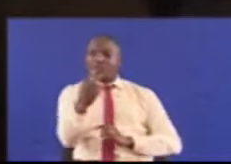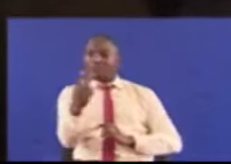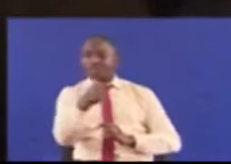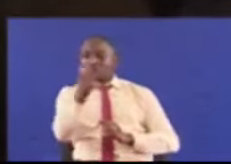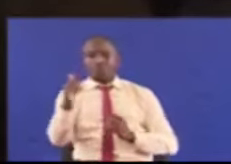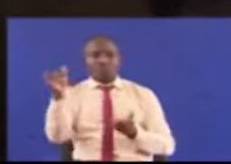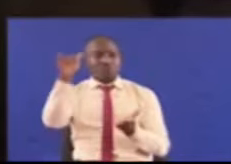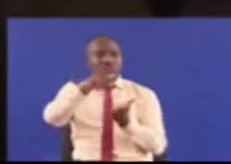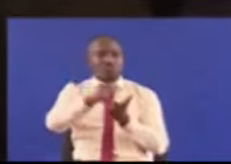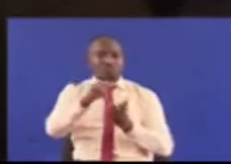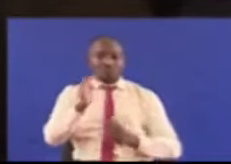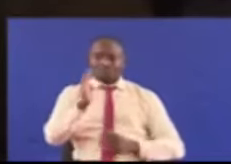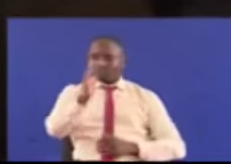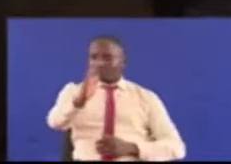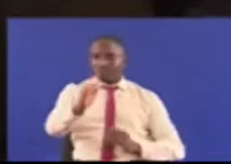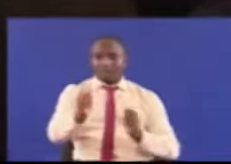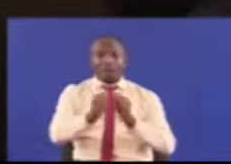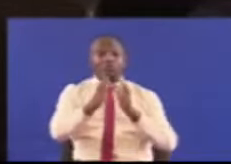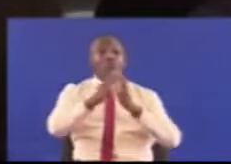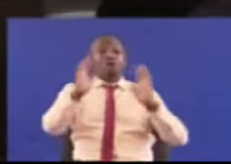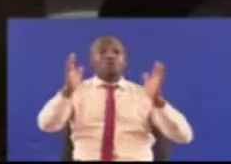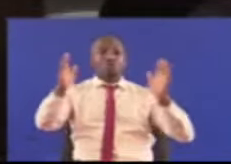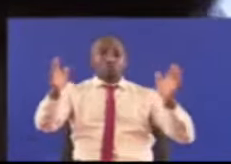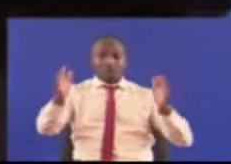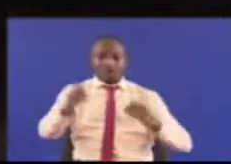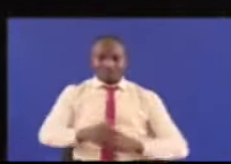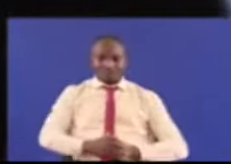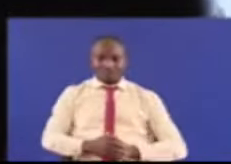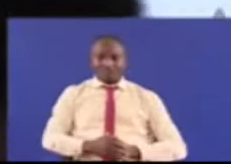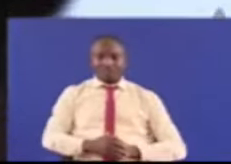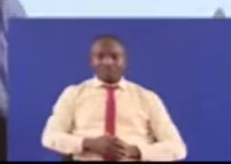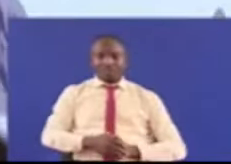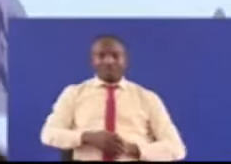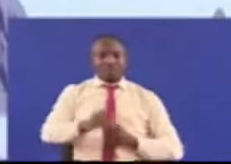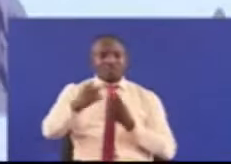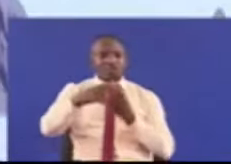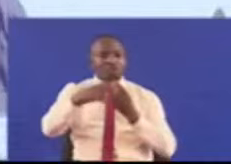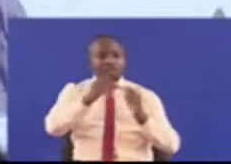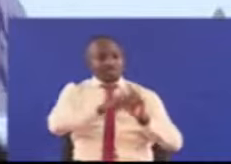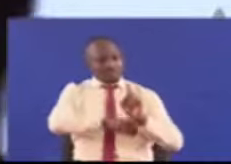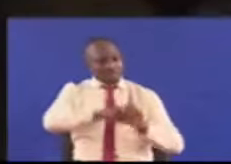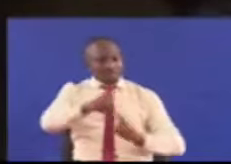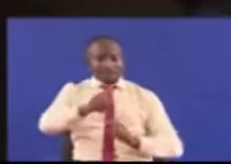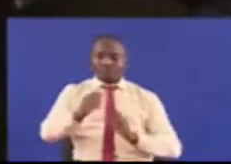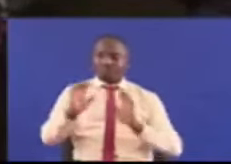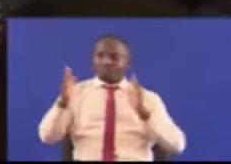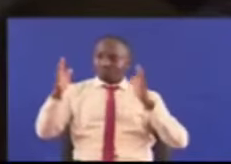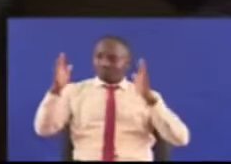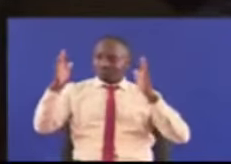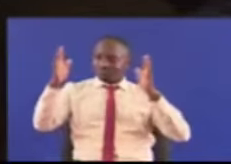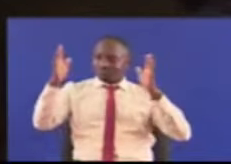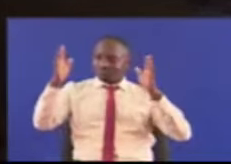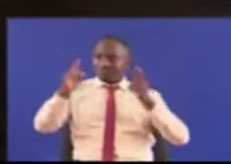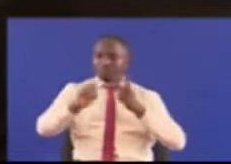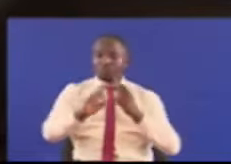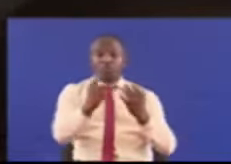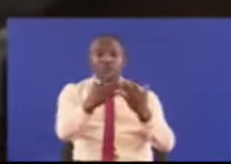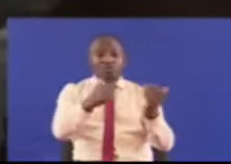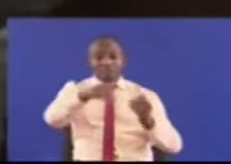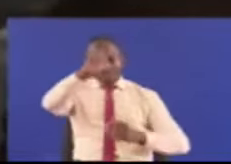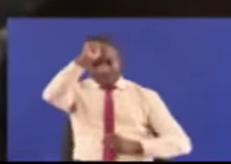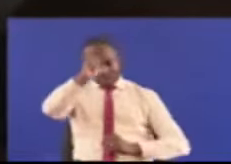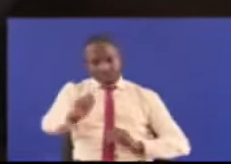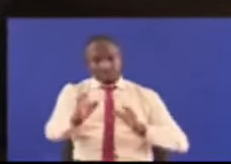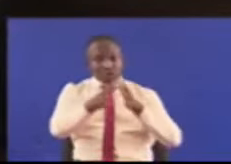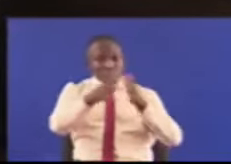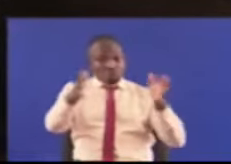mambo kubwa sana. Tumpigie makofi rais wetu Dr. Samia Suluhu Hassan. Na haya ni kwa sababu ya heshima